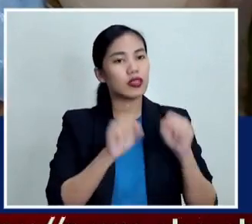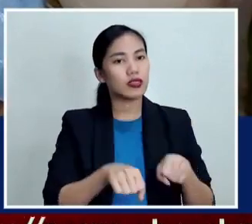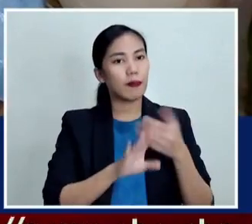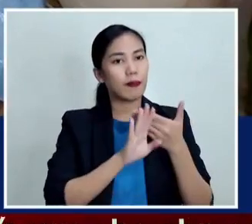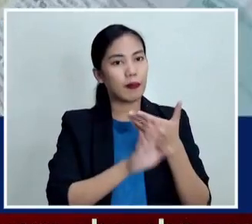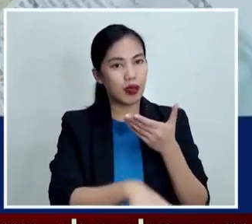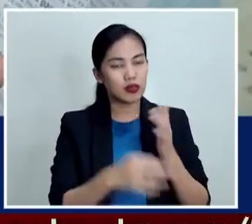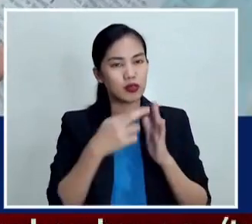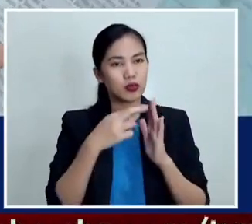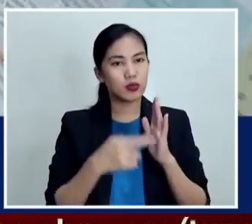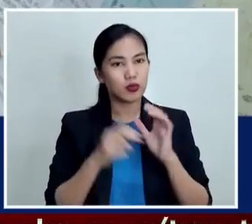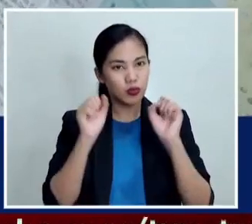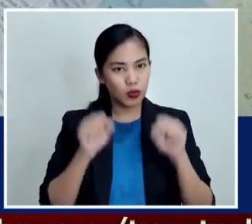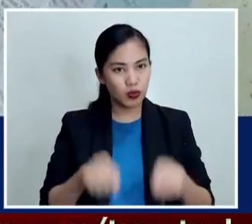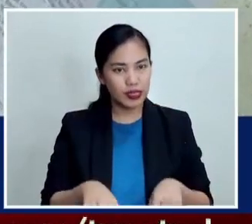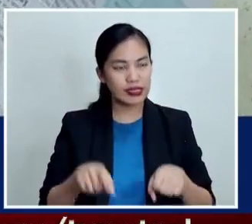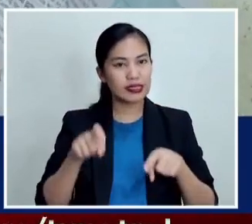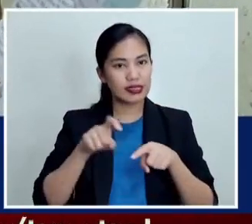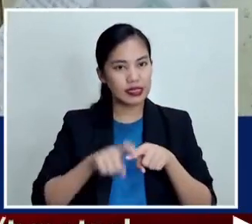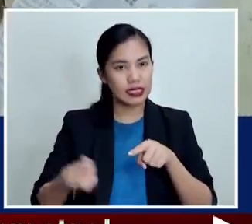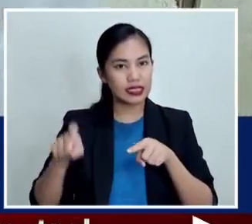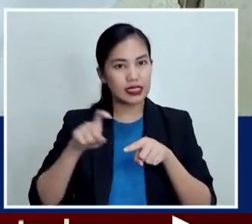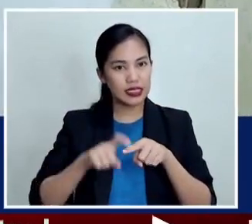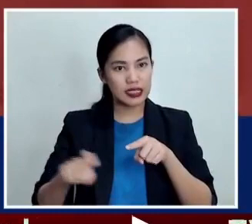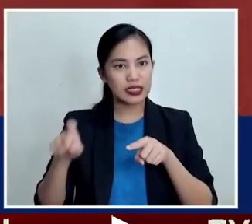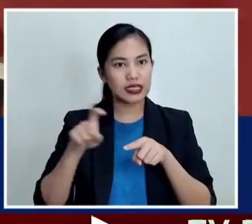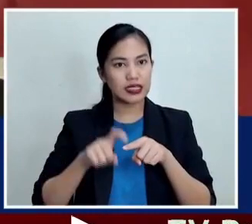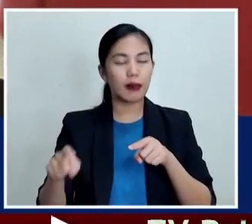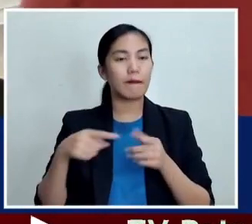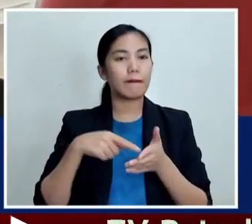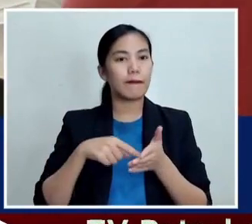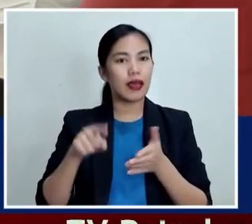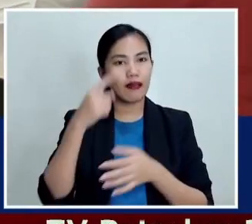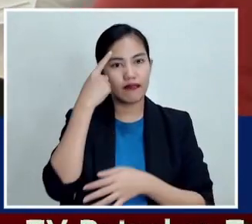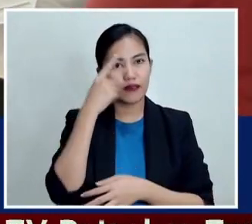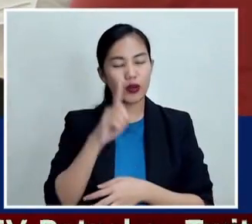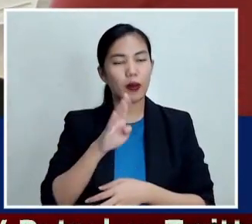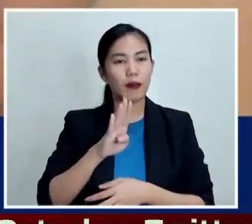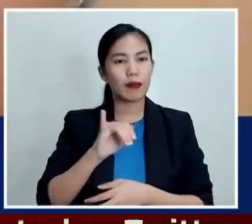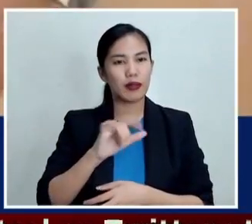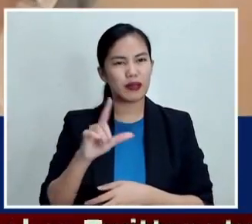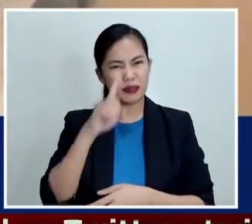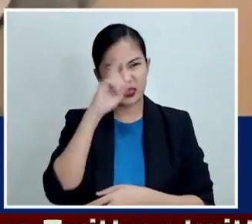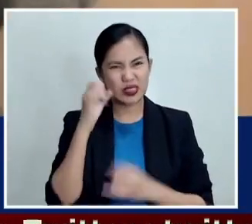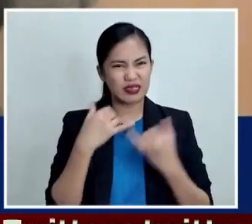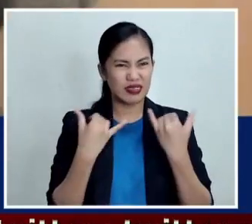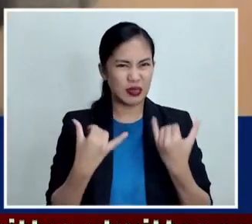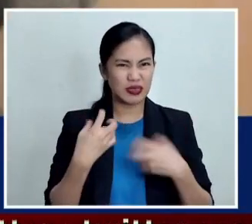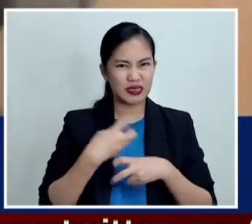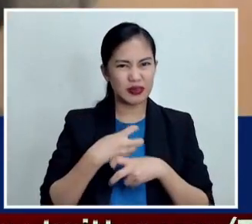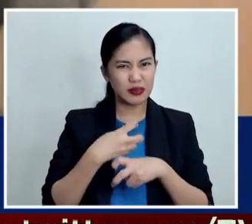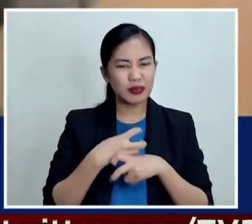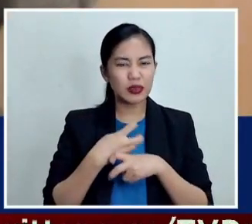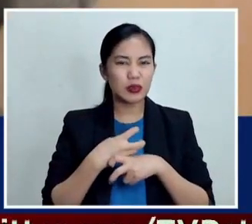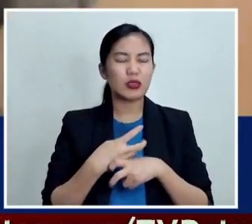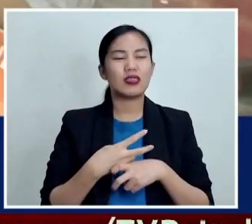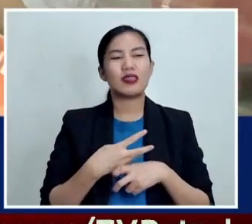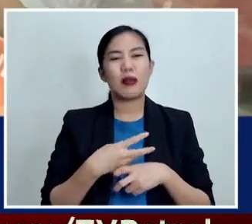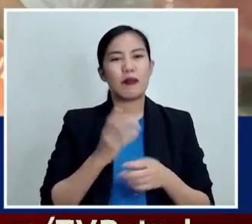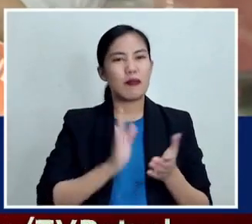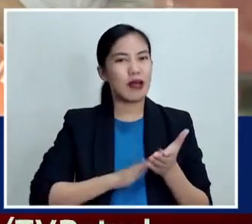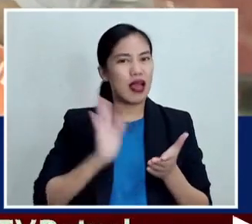pwedeng hati-hatiin ang pagbabayad sa mga naiipong bills dahil sa hirap ng buhay at nagmamahalang bilihin at